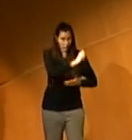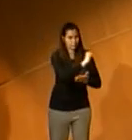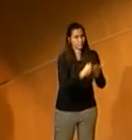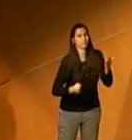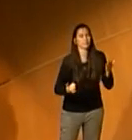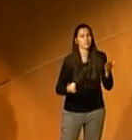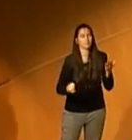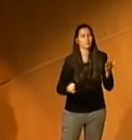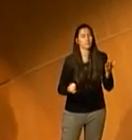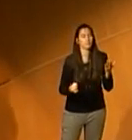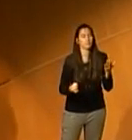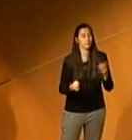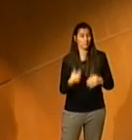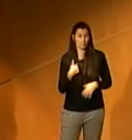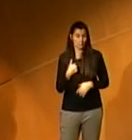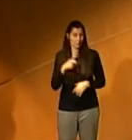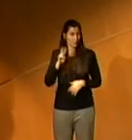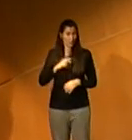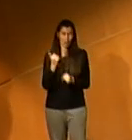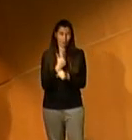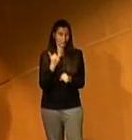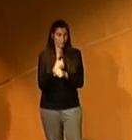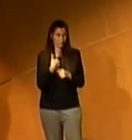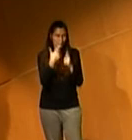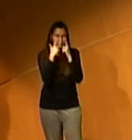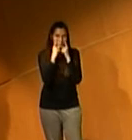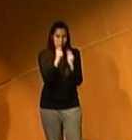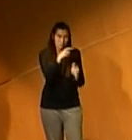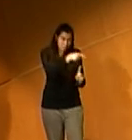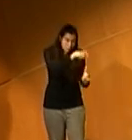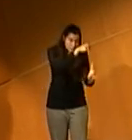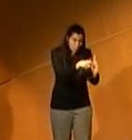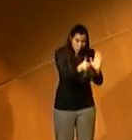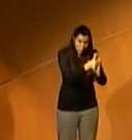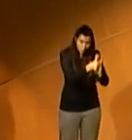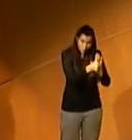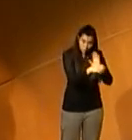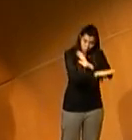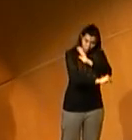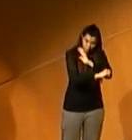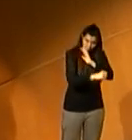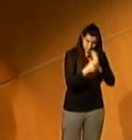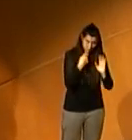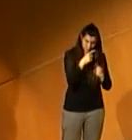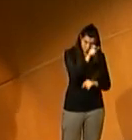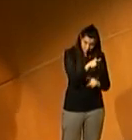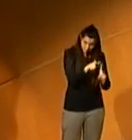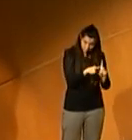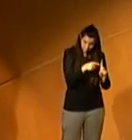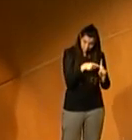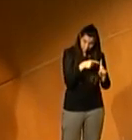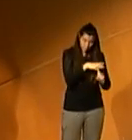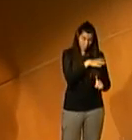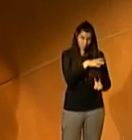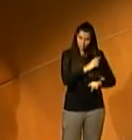veille à ce que ce ne soit pas un enseignant, le secrétaire. Il faut que ce soit quelqu'un qui joue ce rôle, mais avec